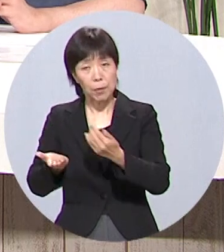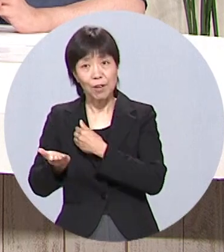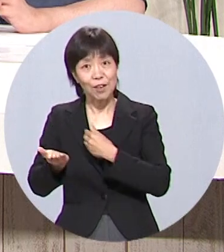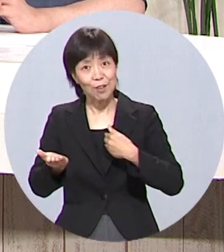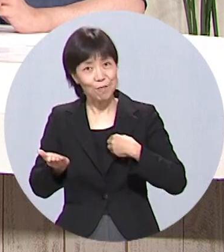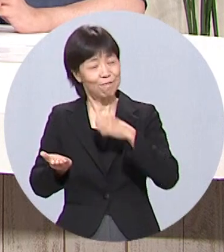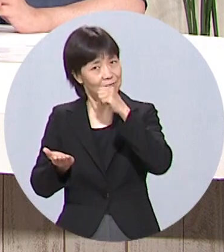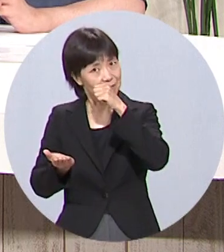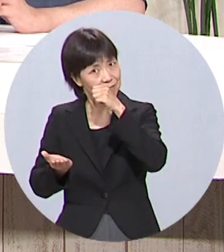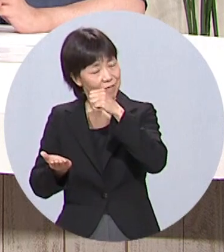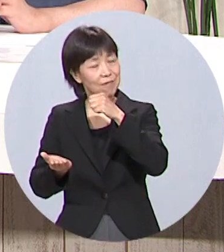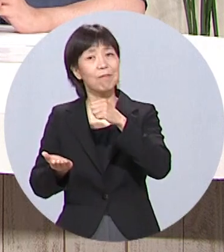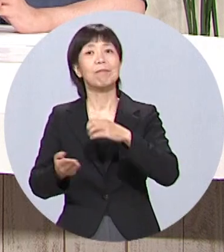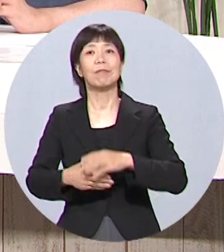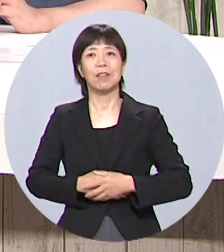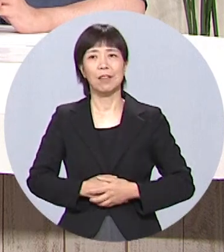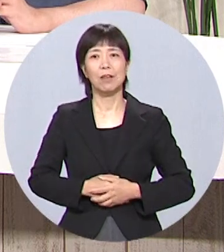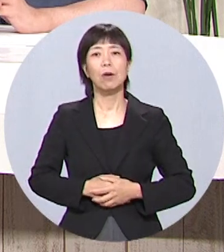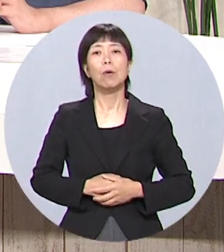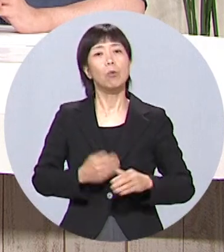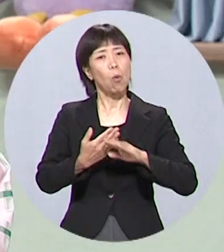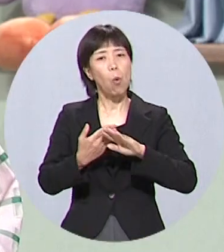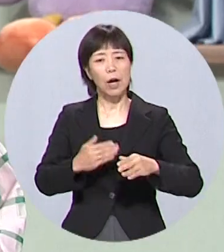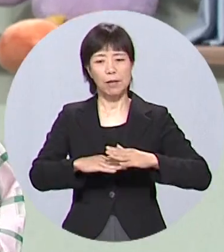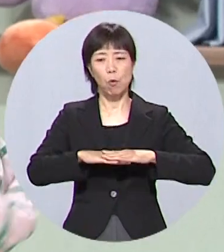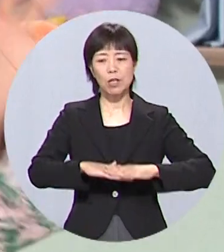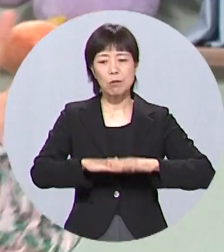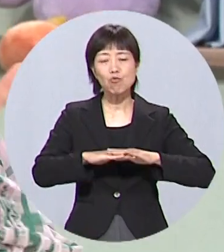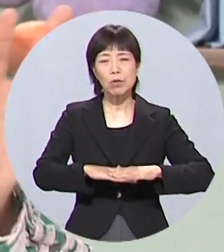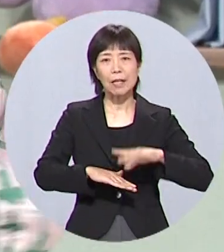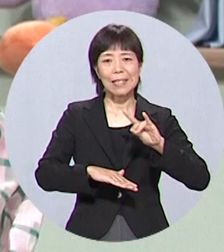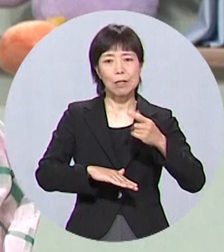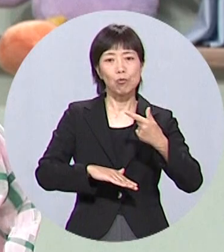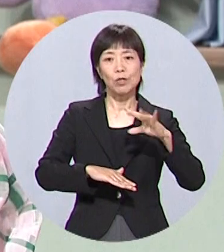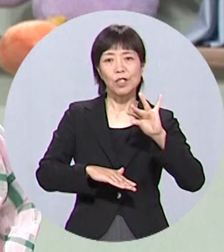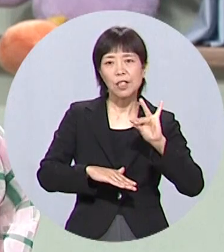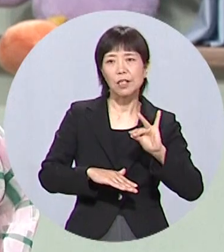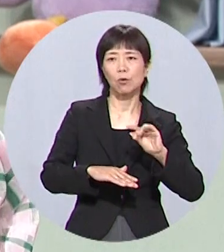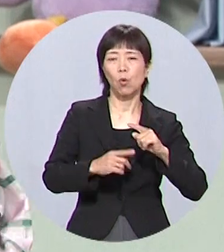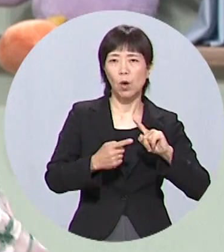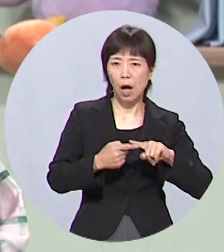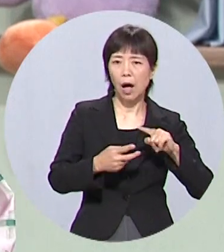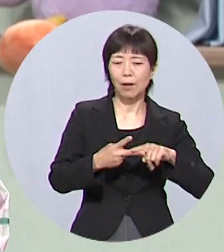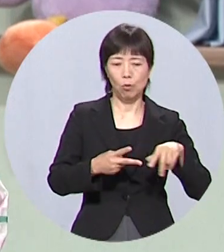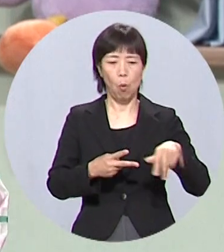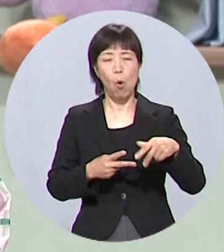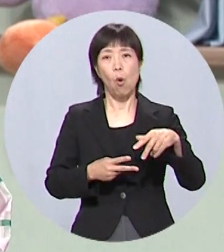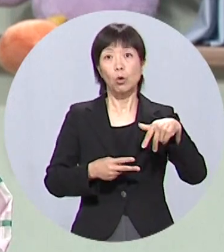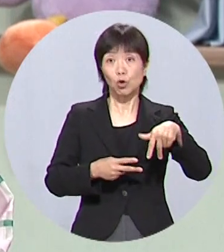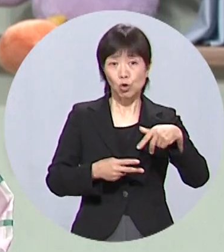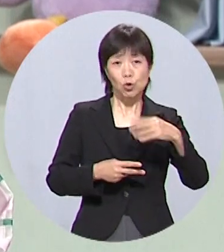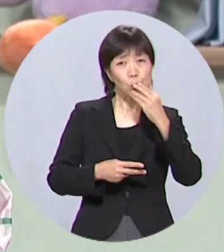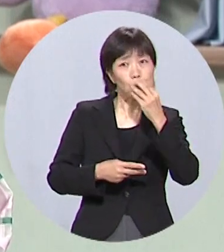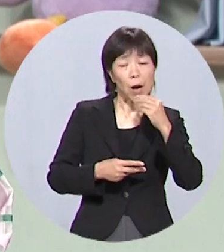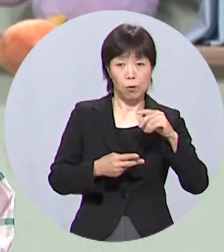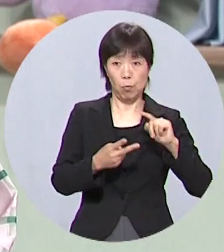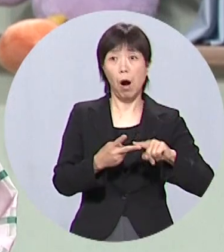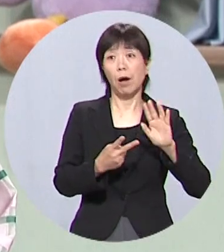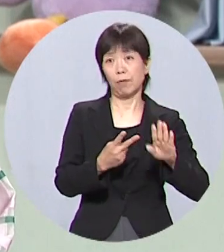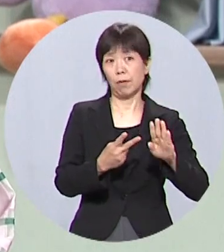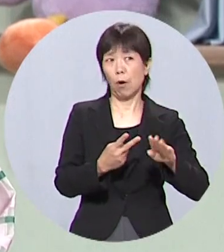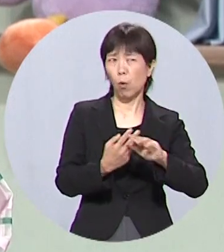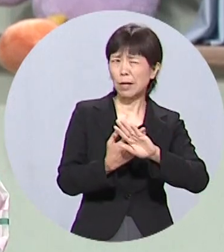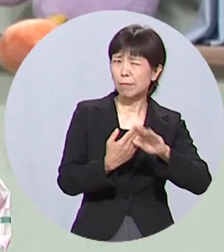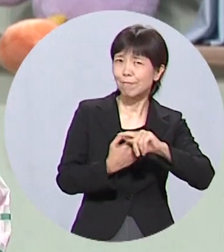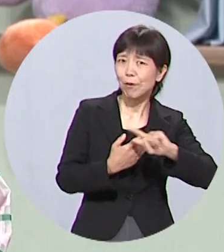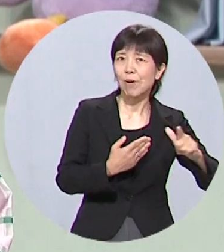ね。 キムチのやつとか、もう本当にお酢のやつとかもいろいろあったので、行ってみてほしいですね。 これは試したい